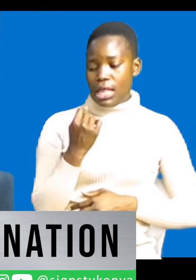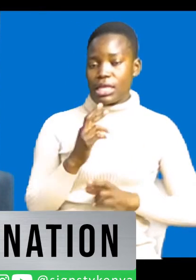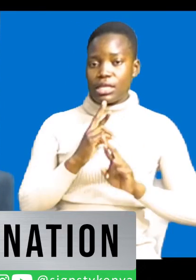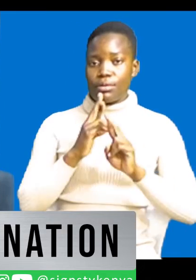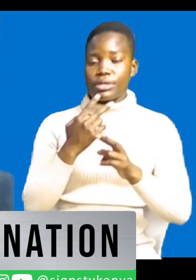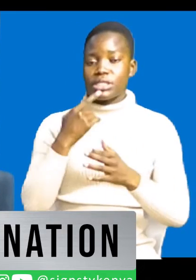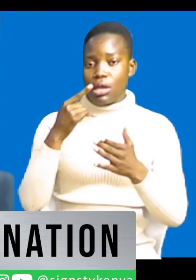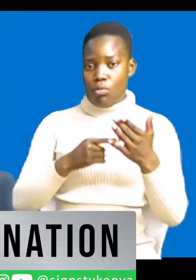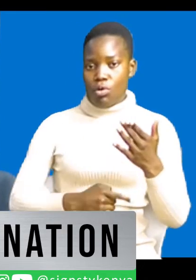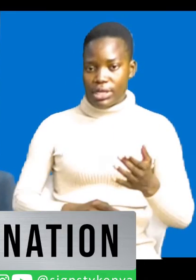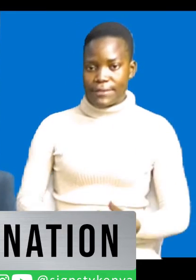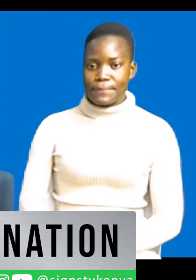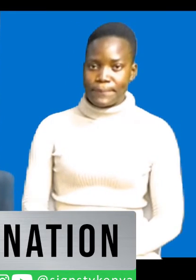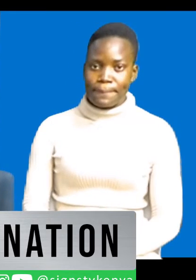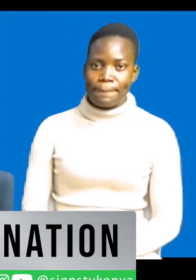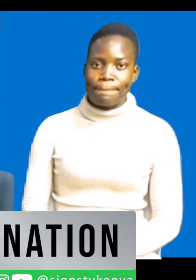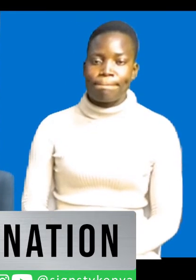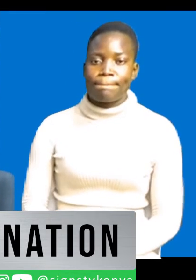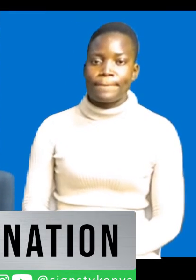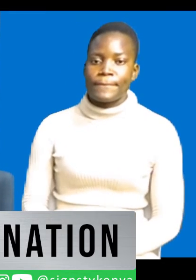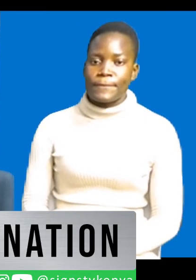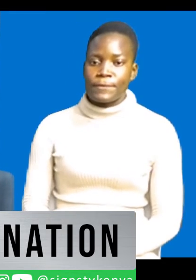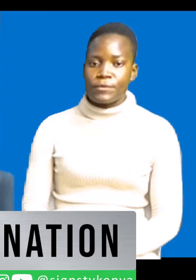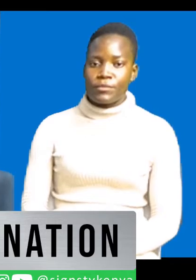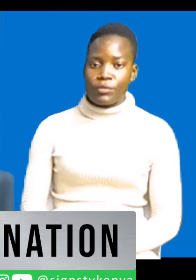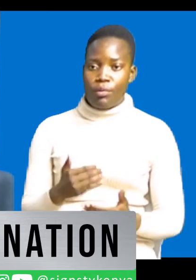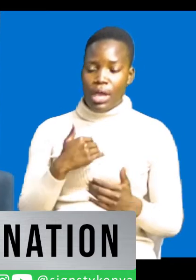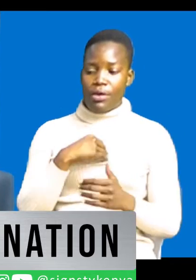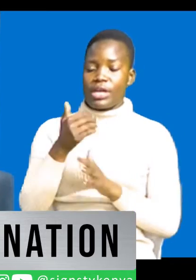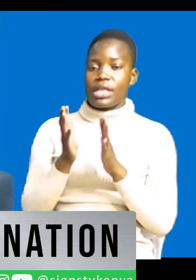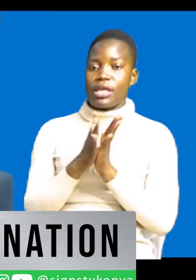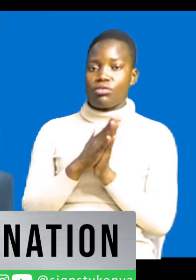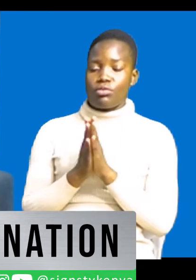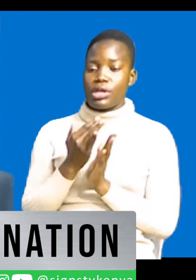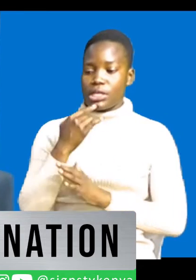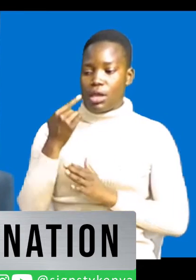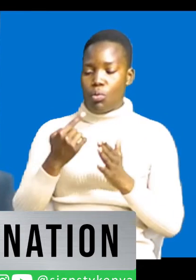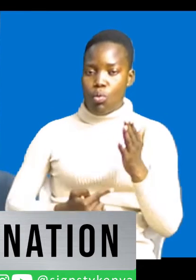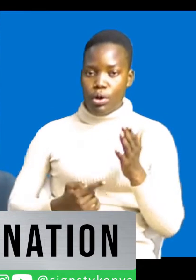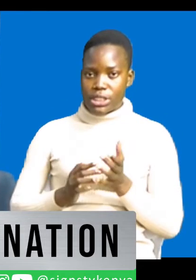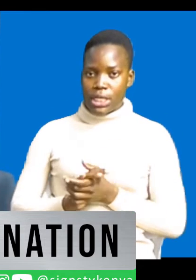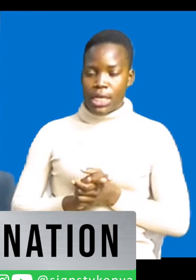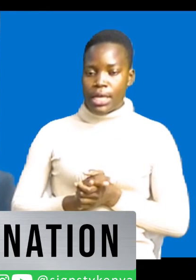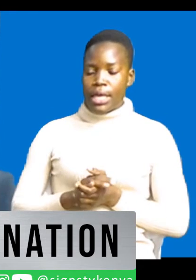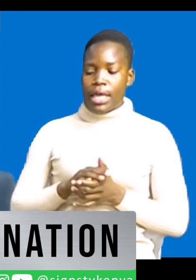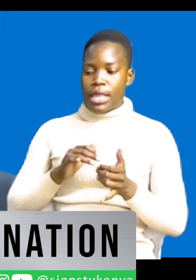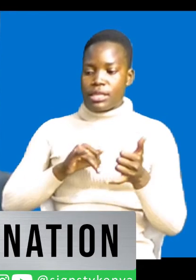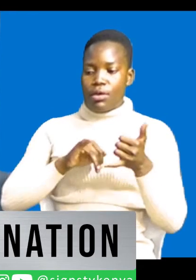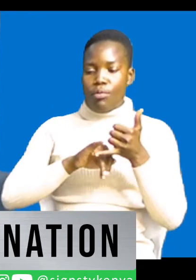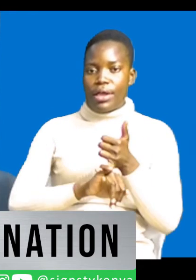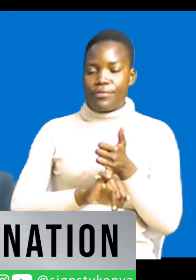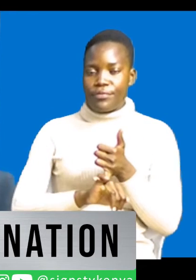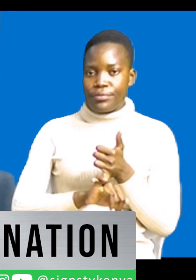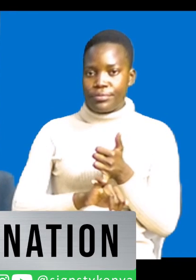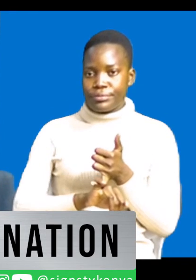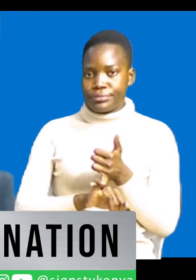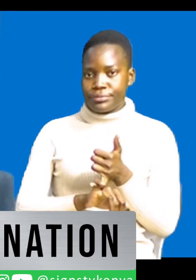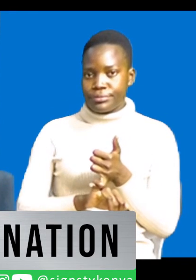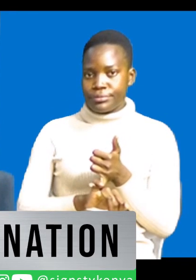imesemekana ya kwamba pia huyu ametoa story nyingine. Amesema ati bibia ati